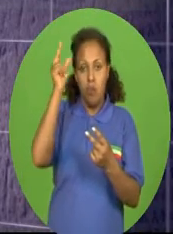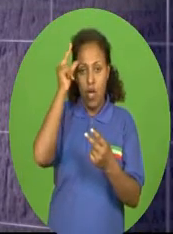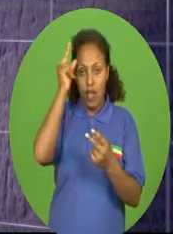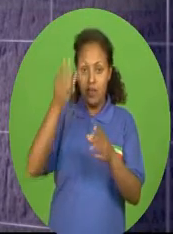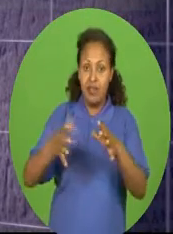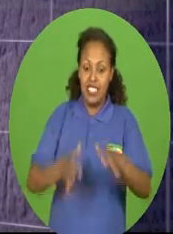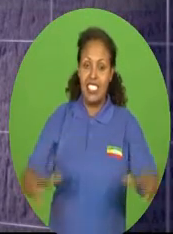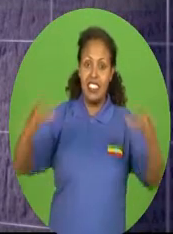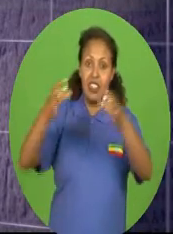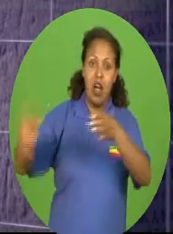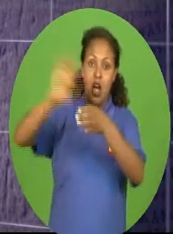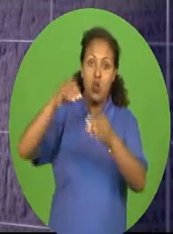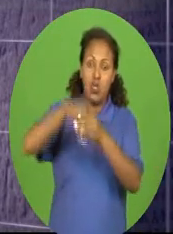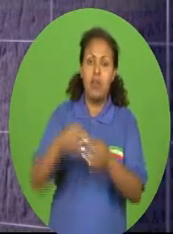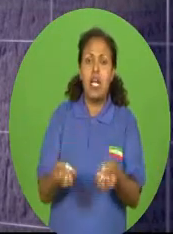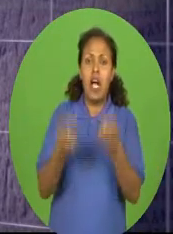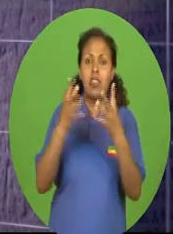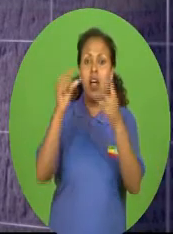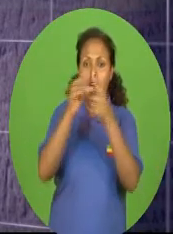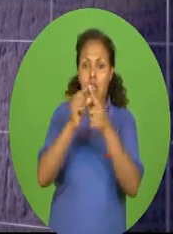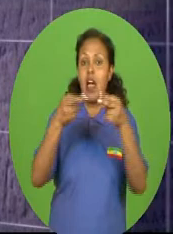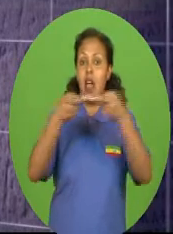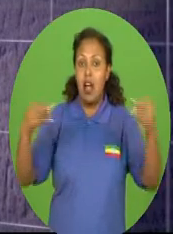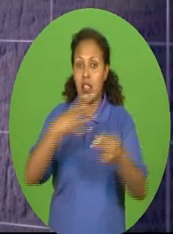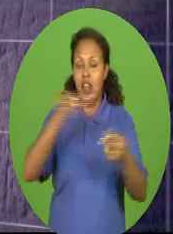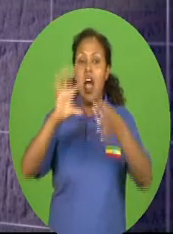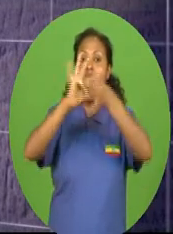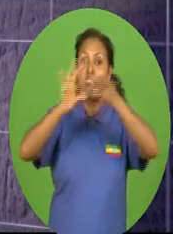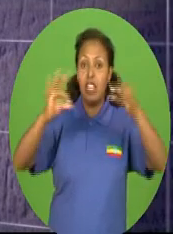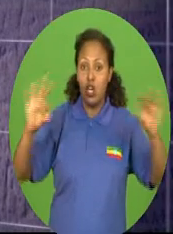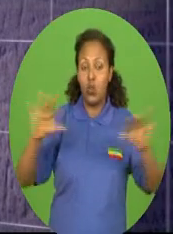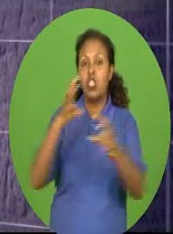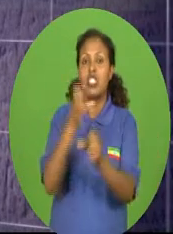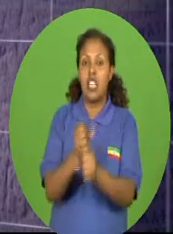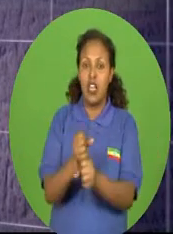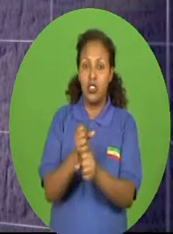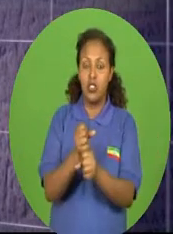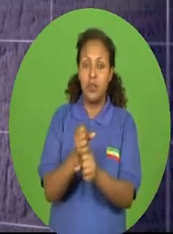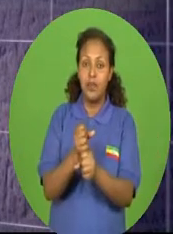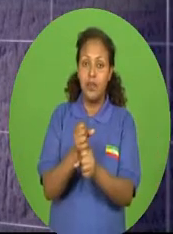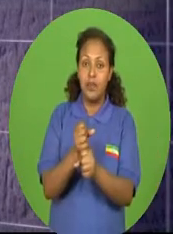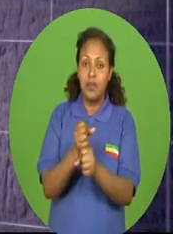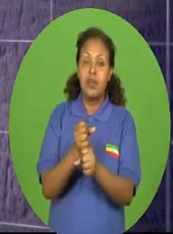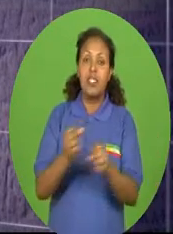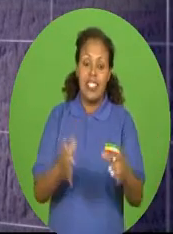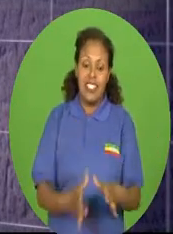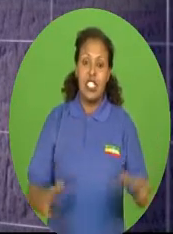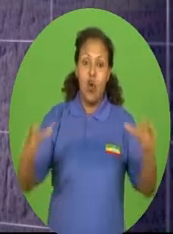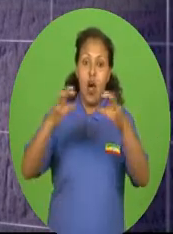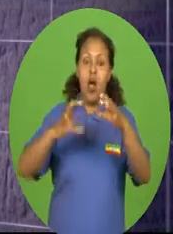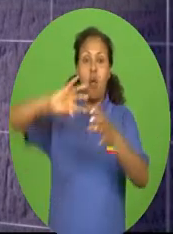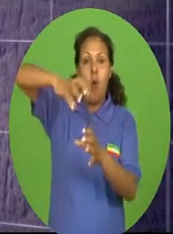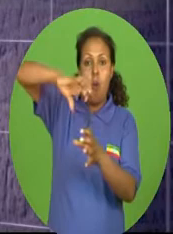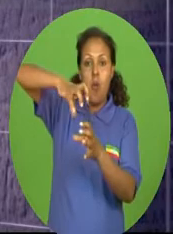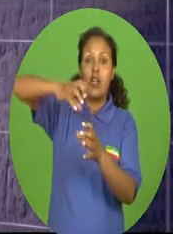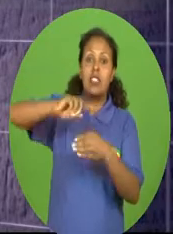አለችው። በእንስራዋ ውስጥ በርካታ ቃላት ሐረጋትና አረፍተ ነገሮችን ይዛለች።